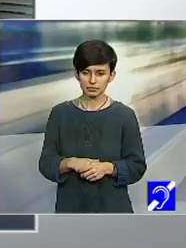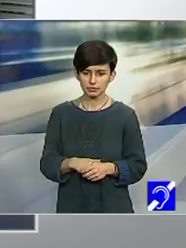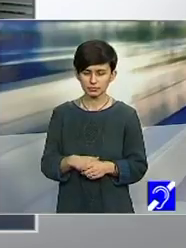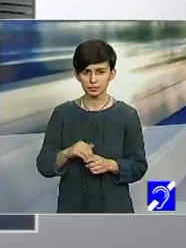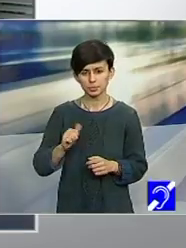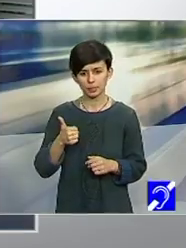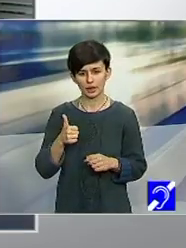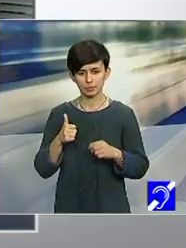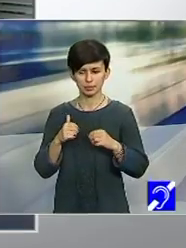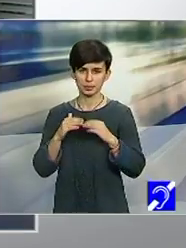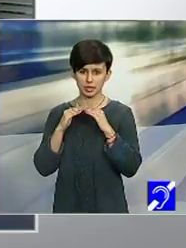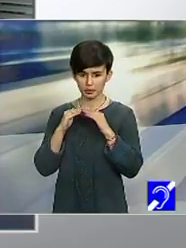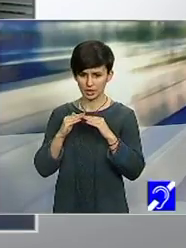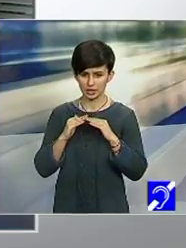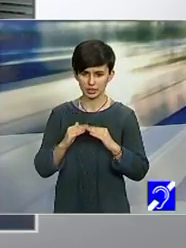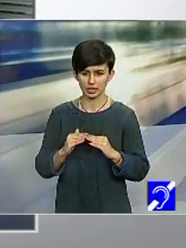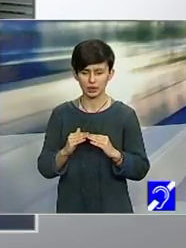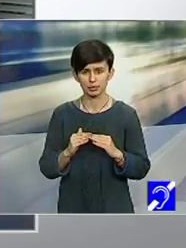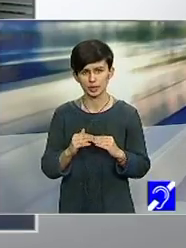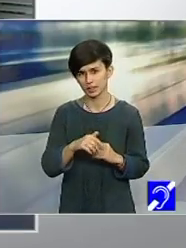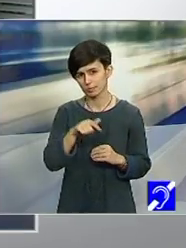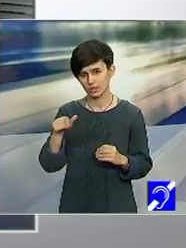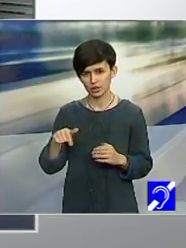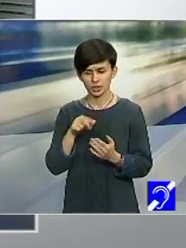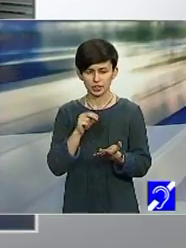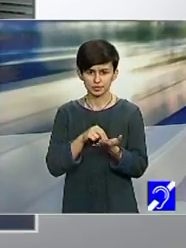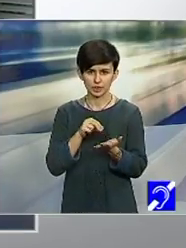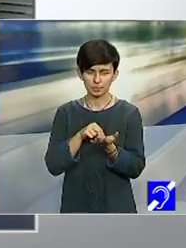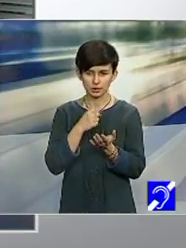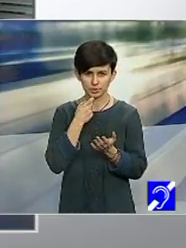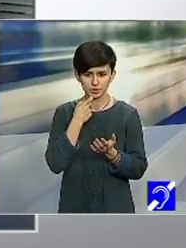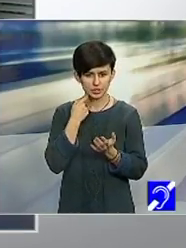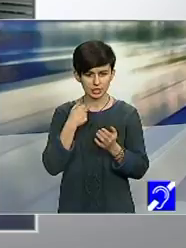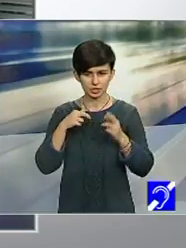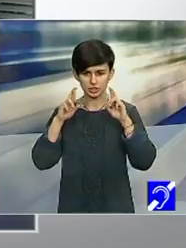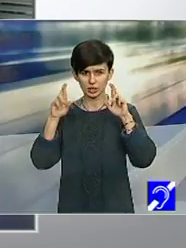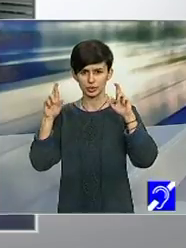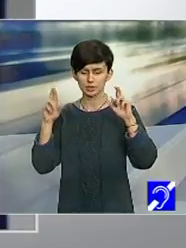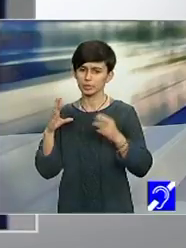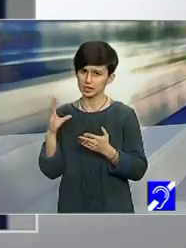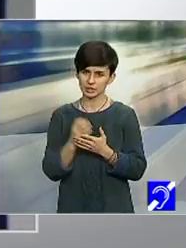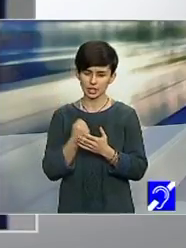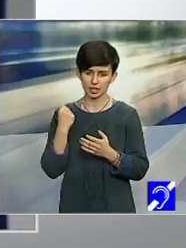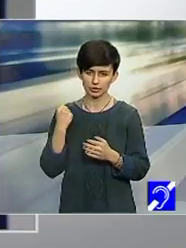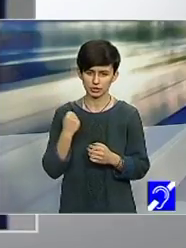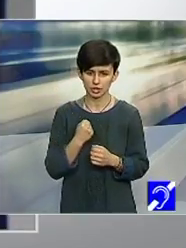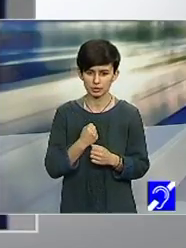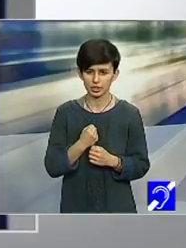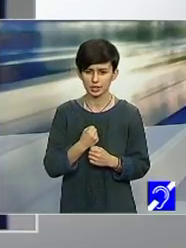prima etapă ne-am propus și sper să și realizăm